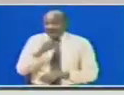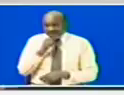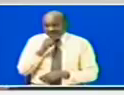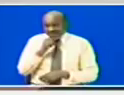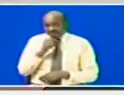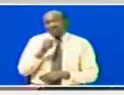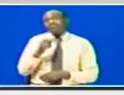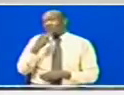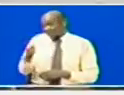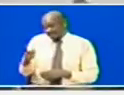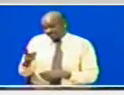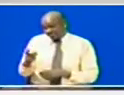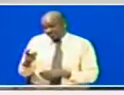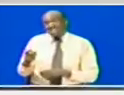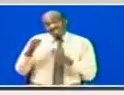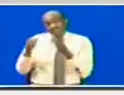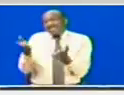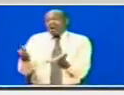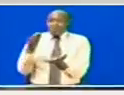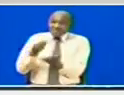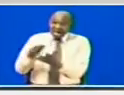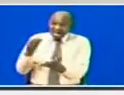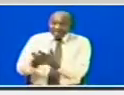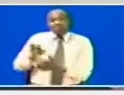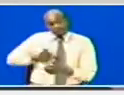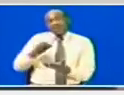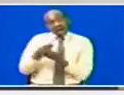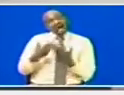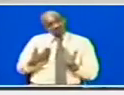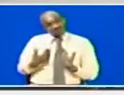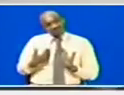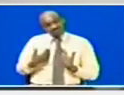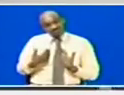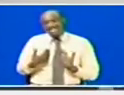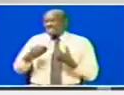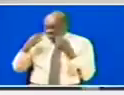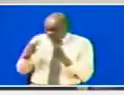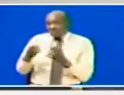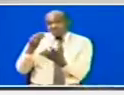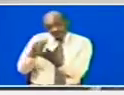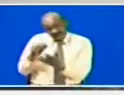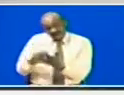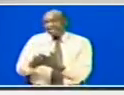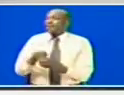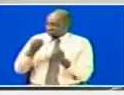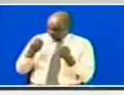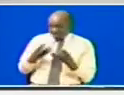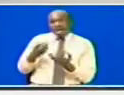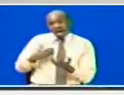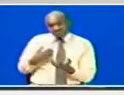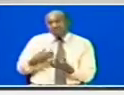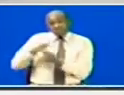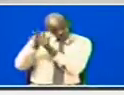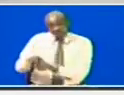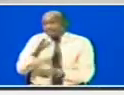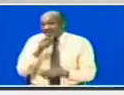na hata kukwambia kwamba kama pesa siku hizi hata na sisi wanawake tunapata, lile neno la kusema kama pesa na sisi wanawake siku hizi tunazitengeza, uhujumu